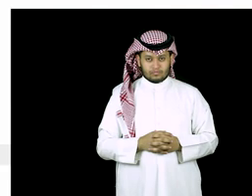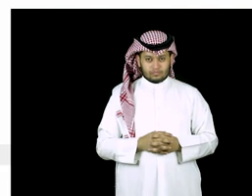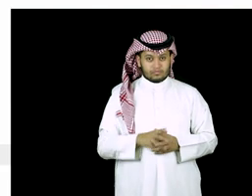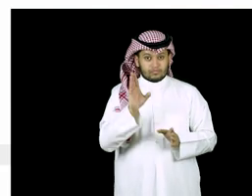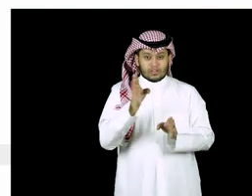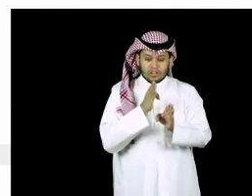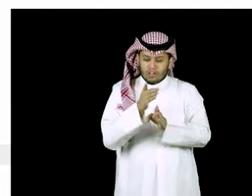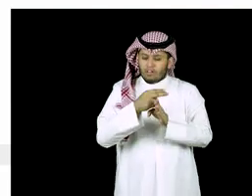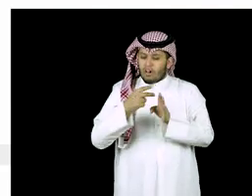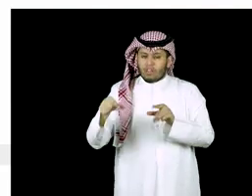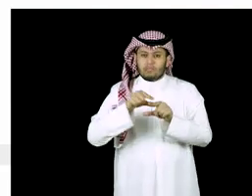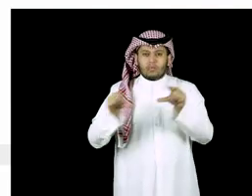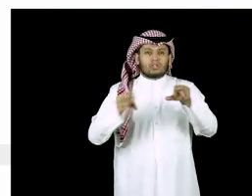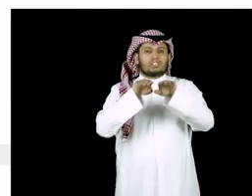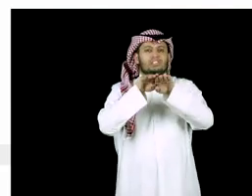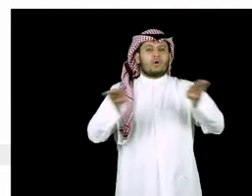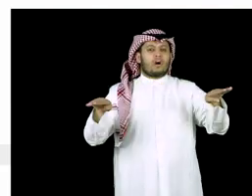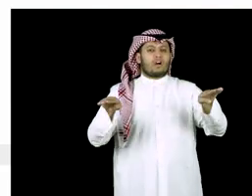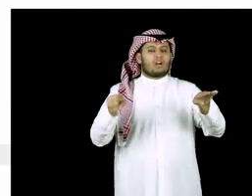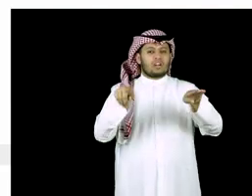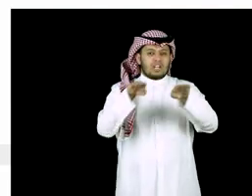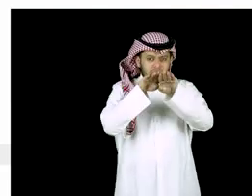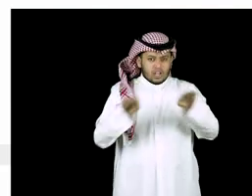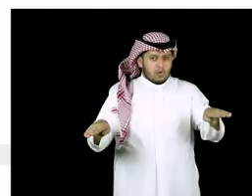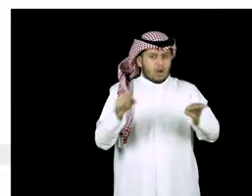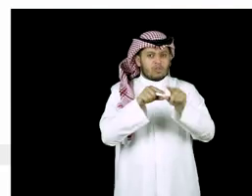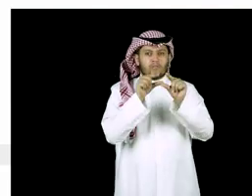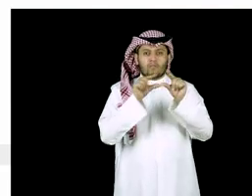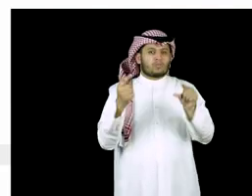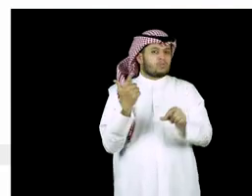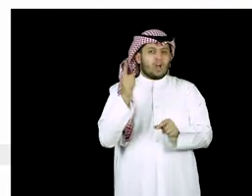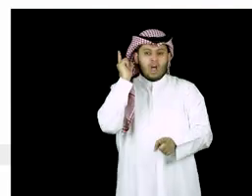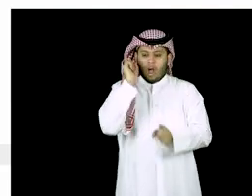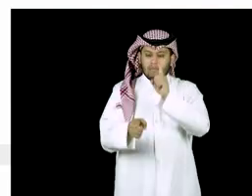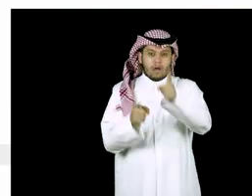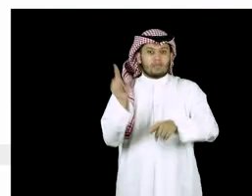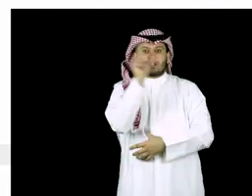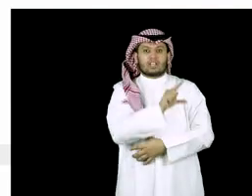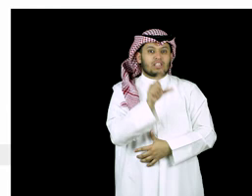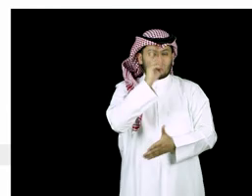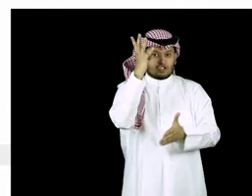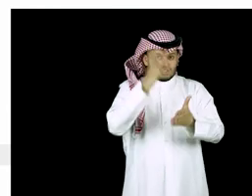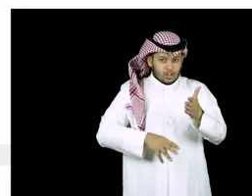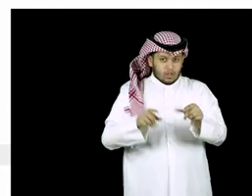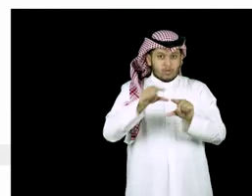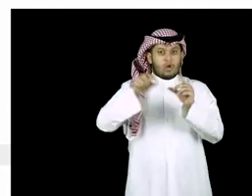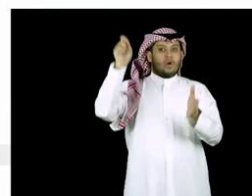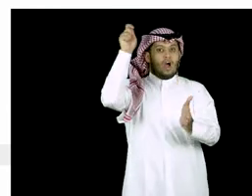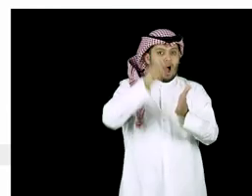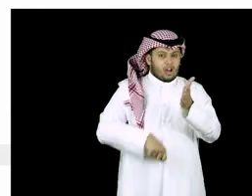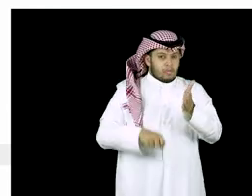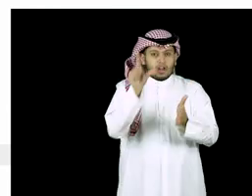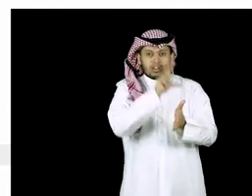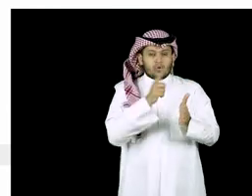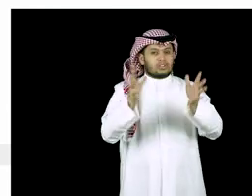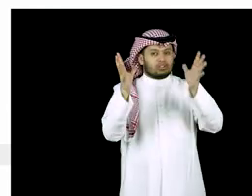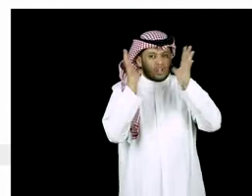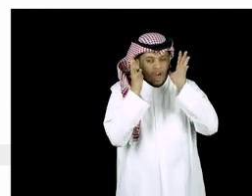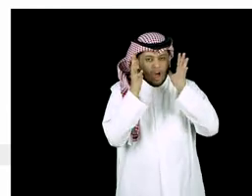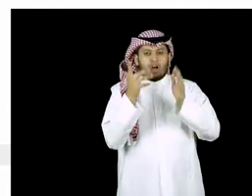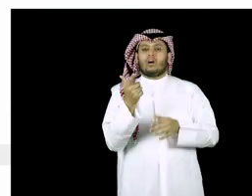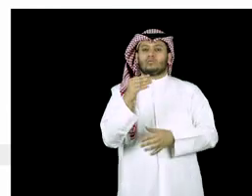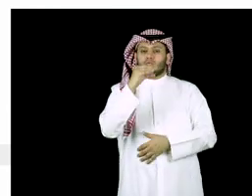مجالات المساواة: أولا، المساواة في التكاليف الشرعية وأحكام الشريعة كالصلاة والصوم